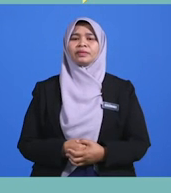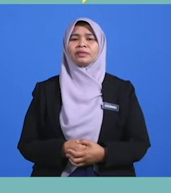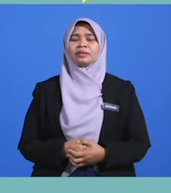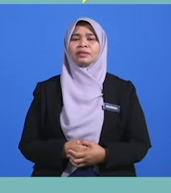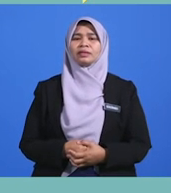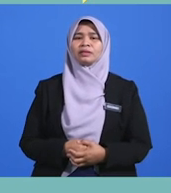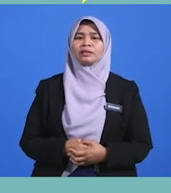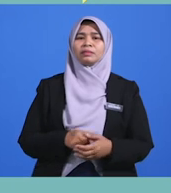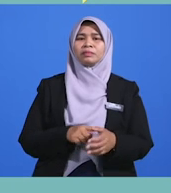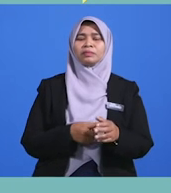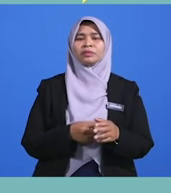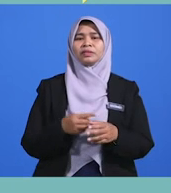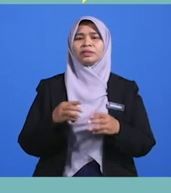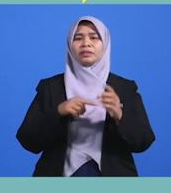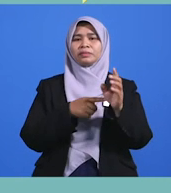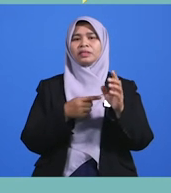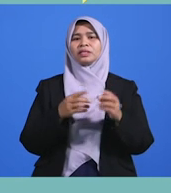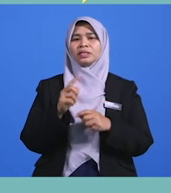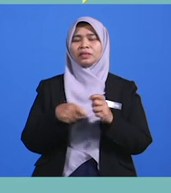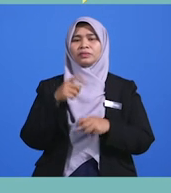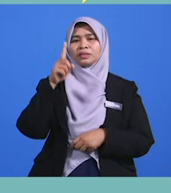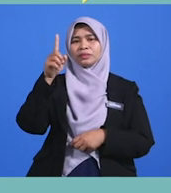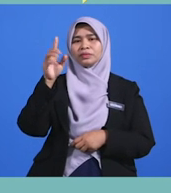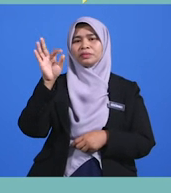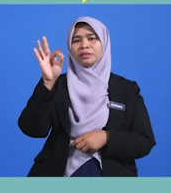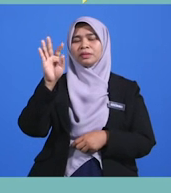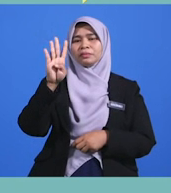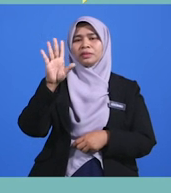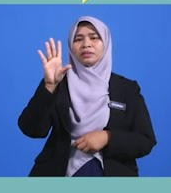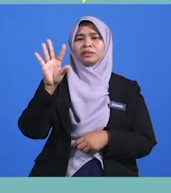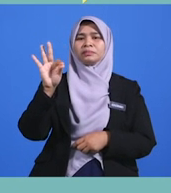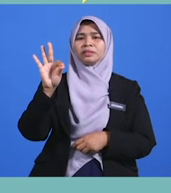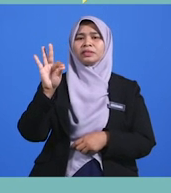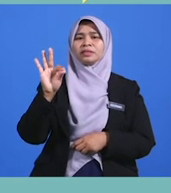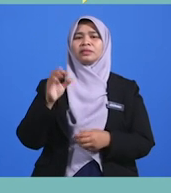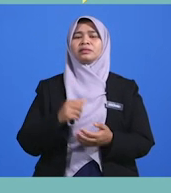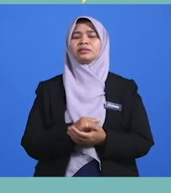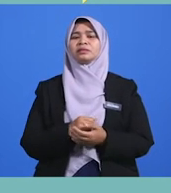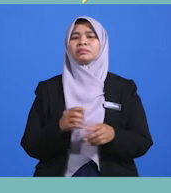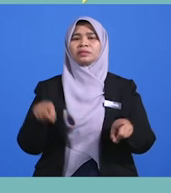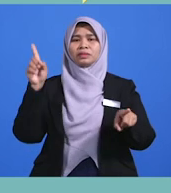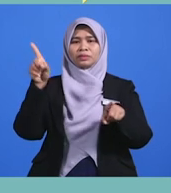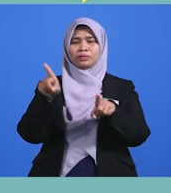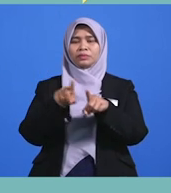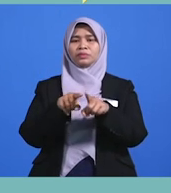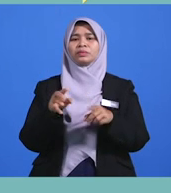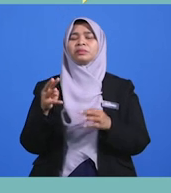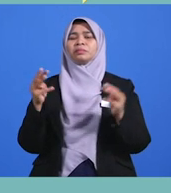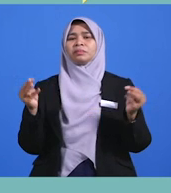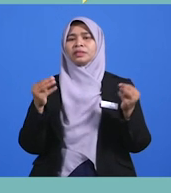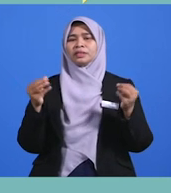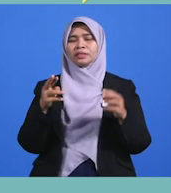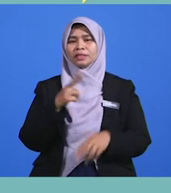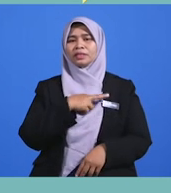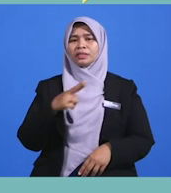Gemilang bermula apabila pada tahun 1949 dengan persetujuan Majlis Raja-Raja, sebuah jawatankuasa telah dibentuk